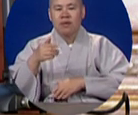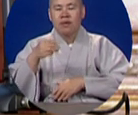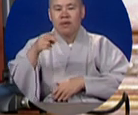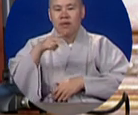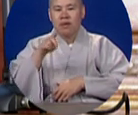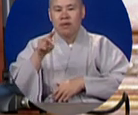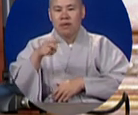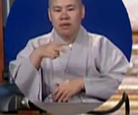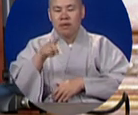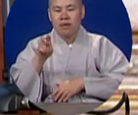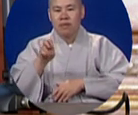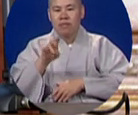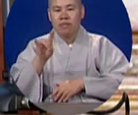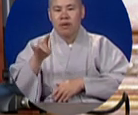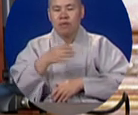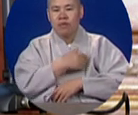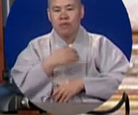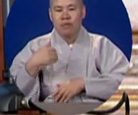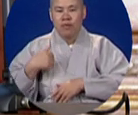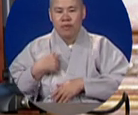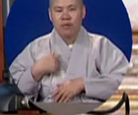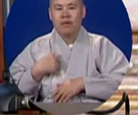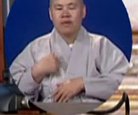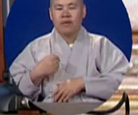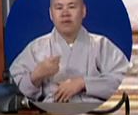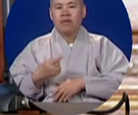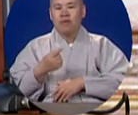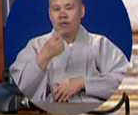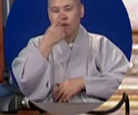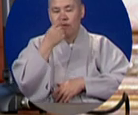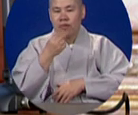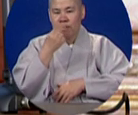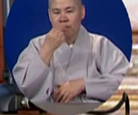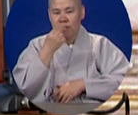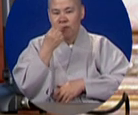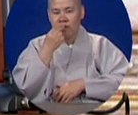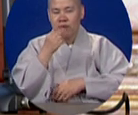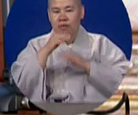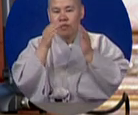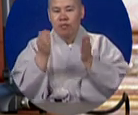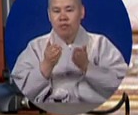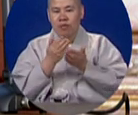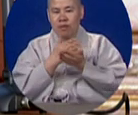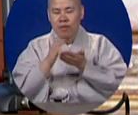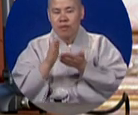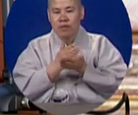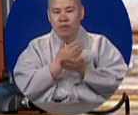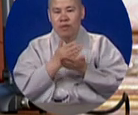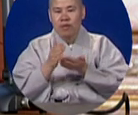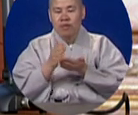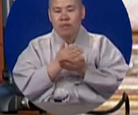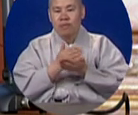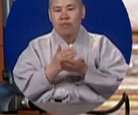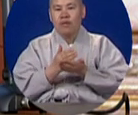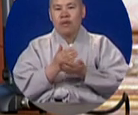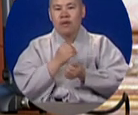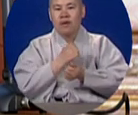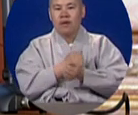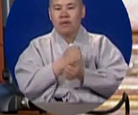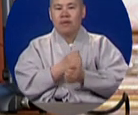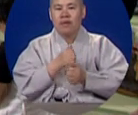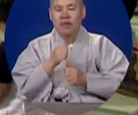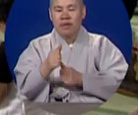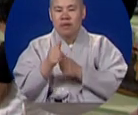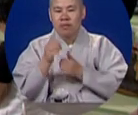코로 냄새를 맡고 일체 냄새를 잘 분별하되 따라서 분별을 일으키지 아니하면